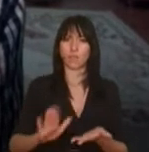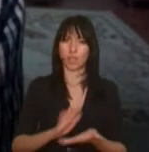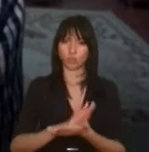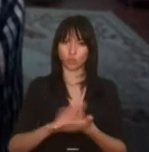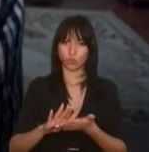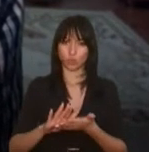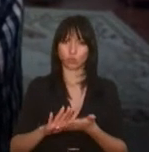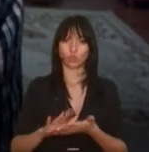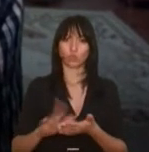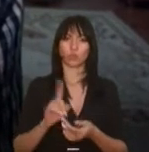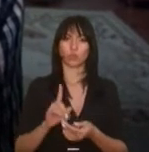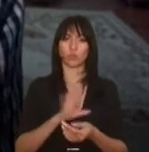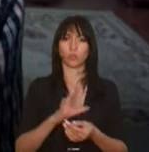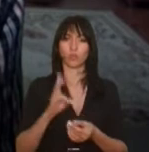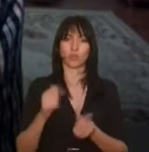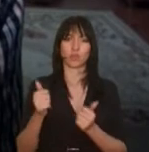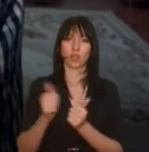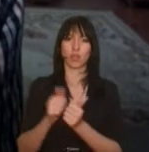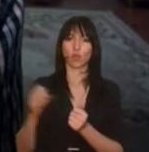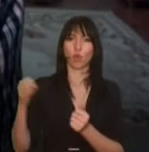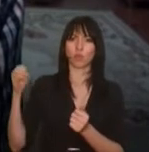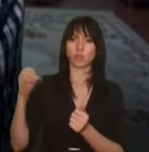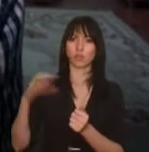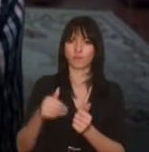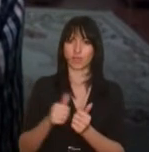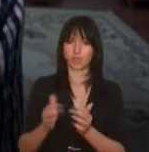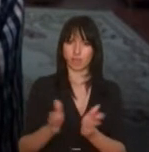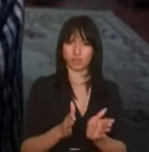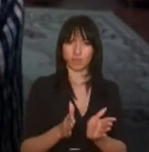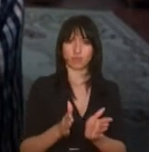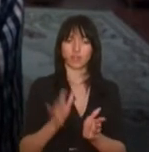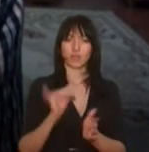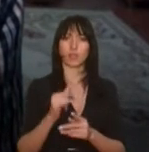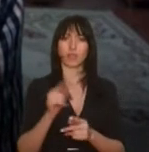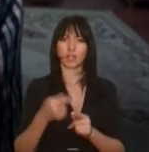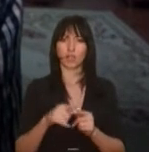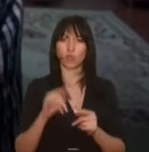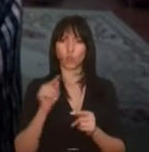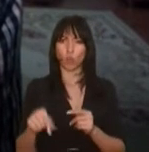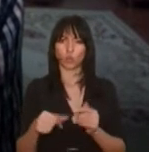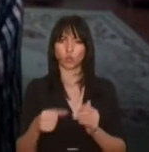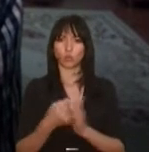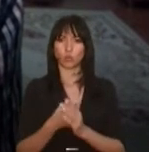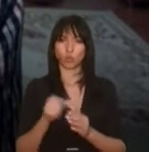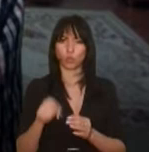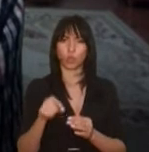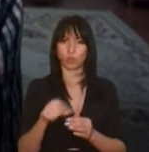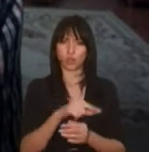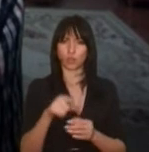без свідомості знаходиться, дати доступ до вільного дихання, тобто